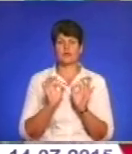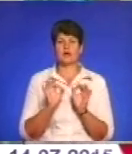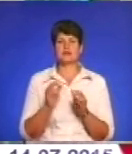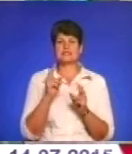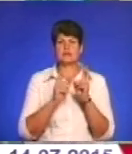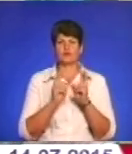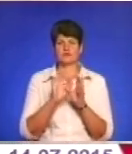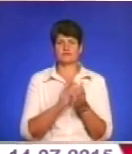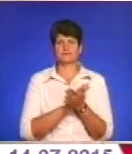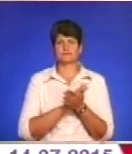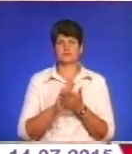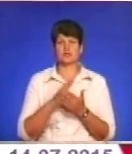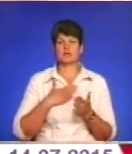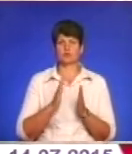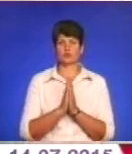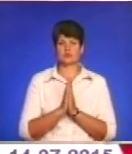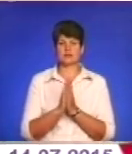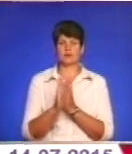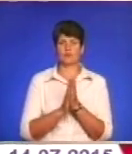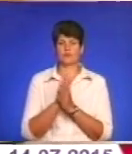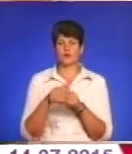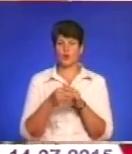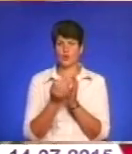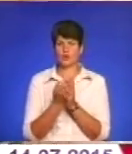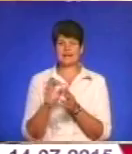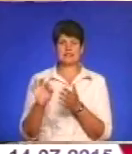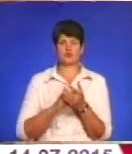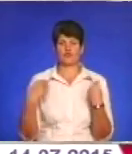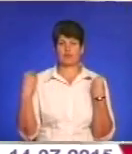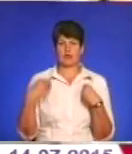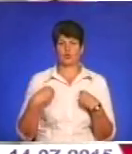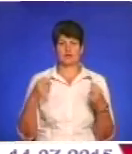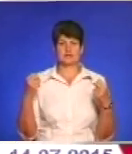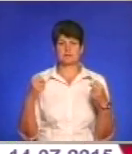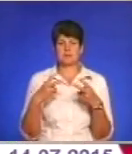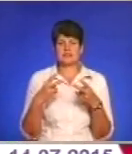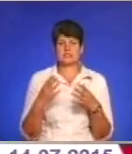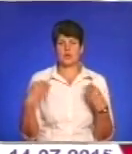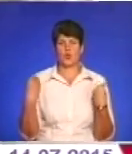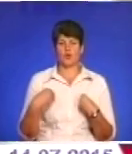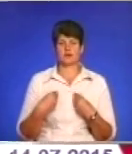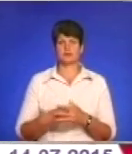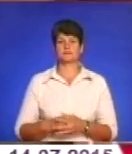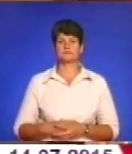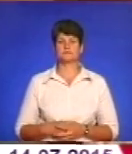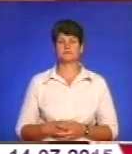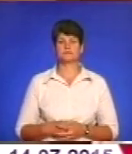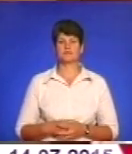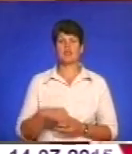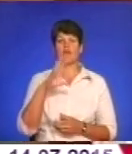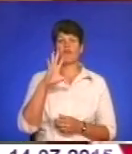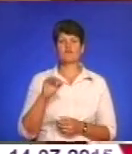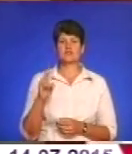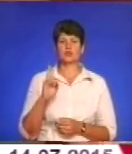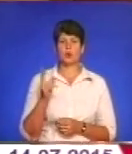стерильно. Нас попросили продезінфікувати руки і відразу одягнули у спецодяг. За це відповідає Марія Володимирівна. Всі, хто